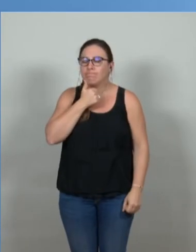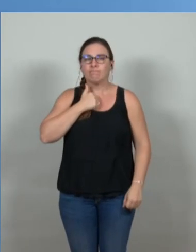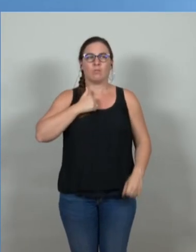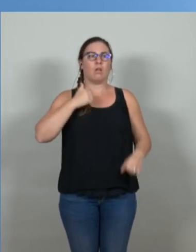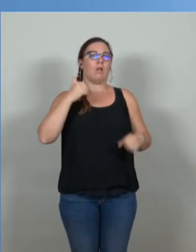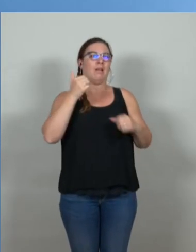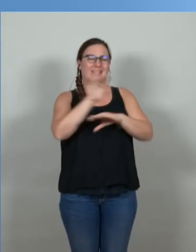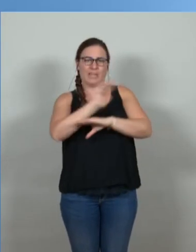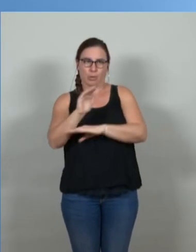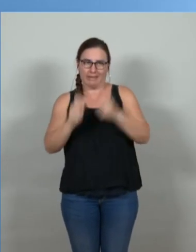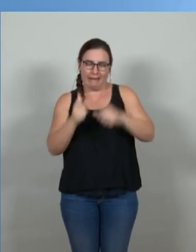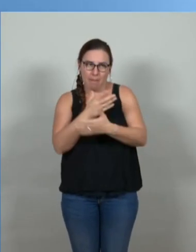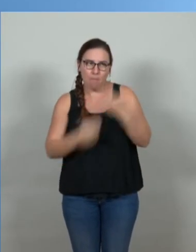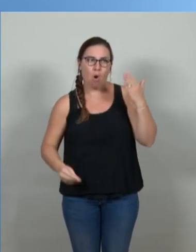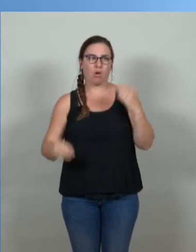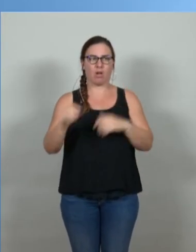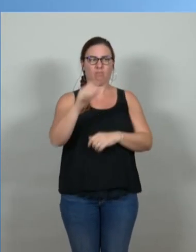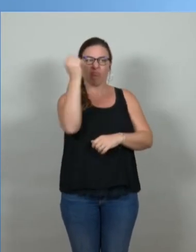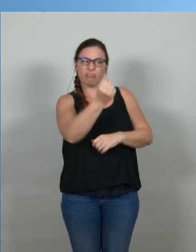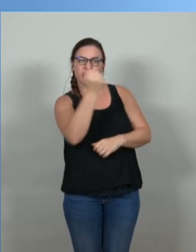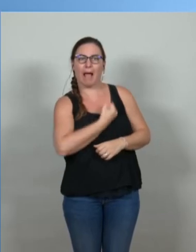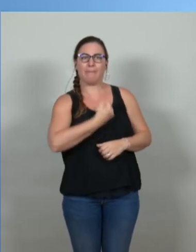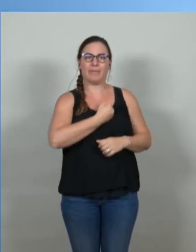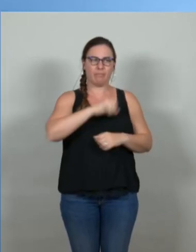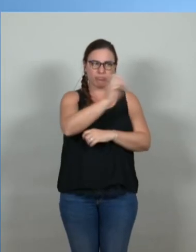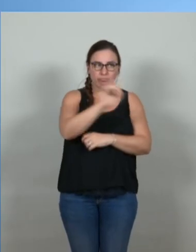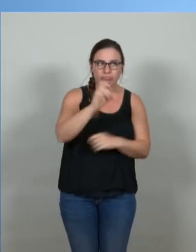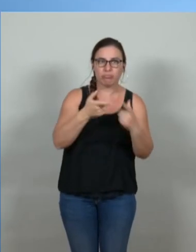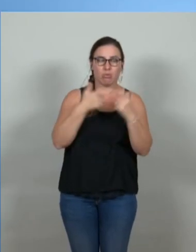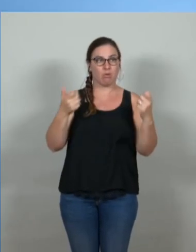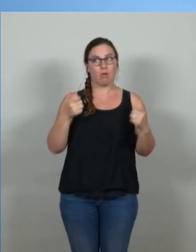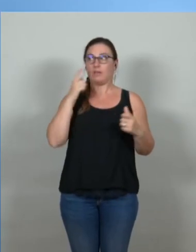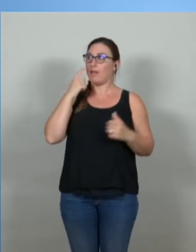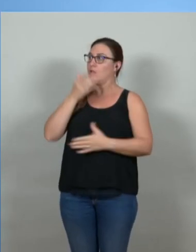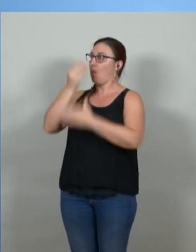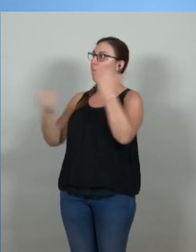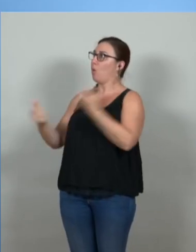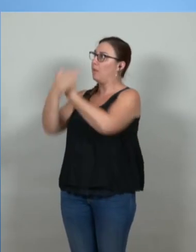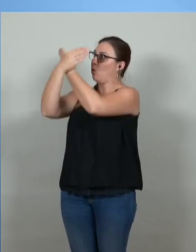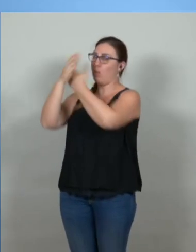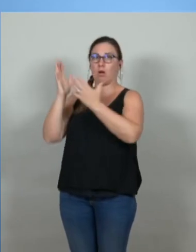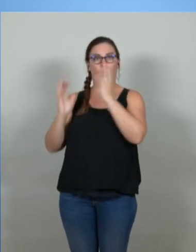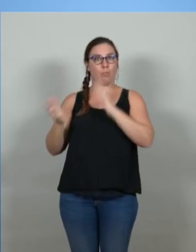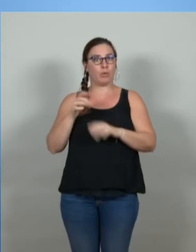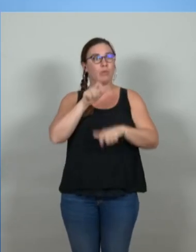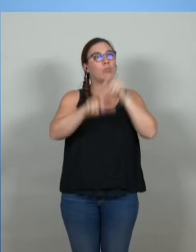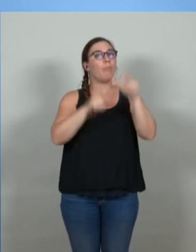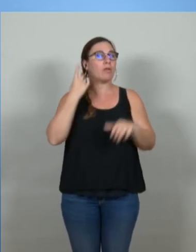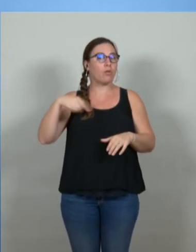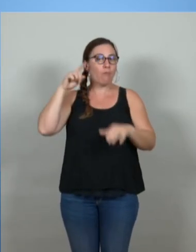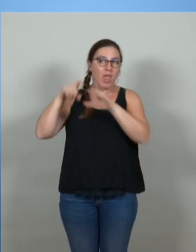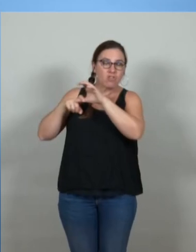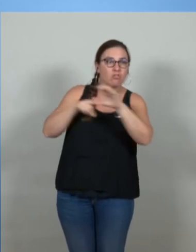l'insécurité il ne devrait pas être le réceptacle même provisoire des manquements de la métropole dans le domaine des gens du voyage